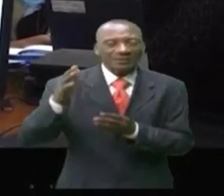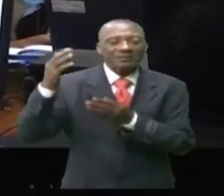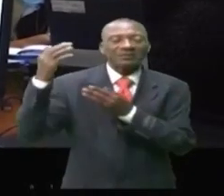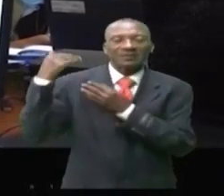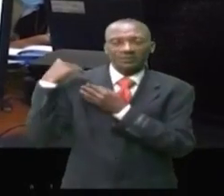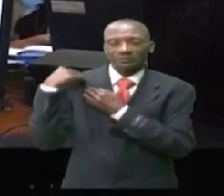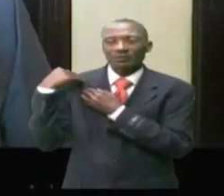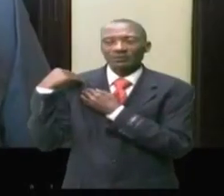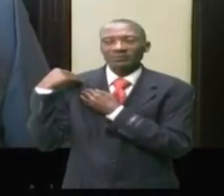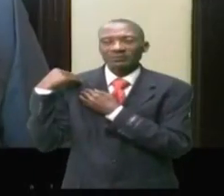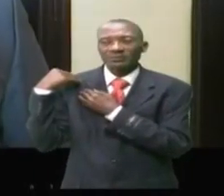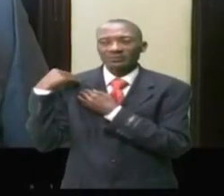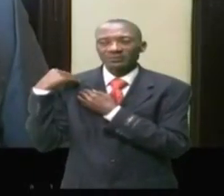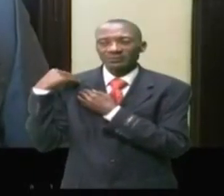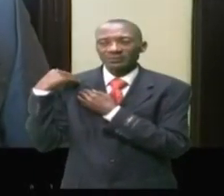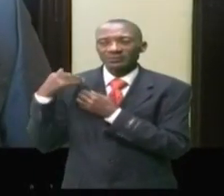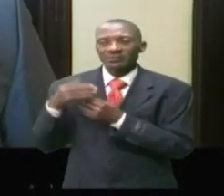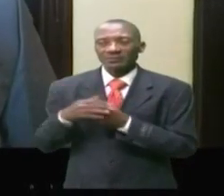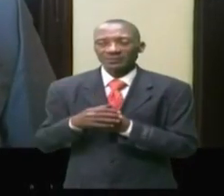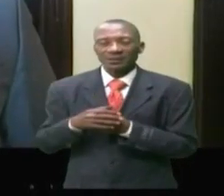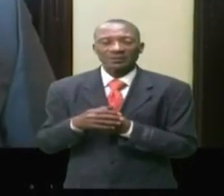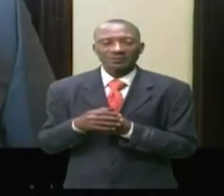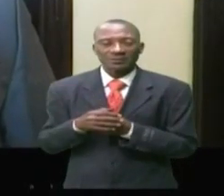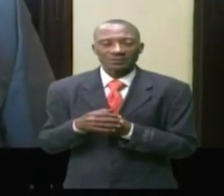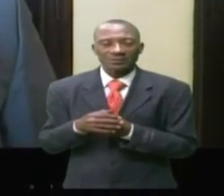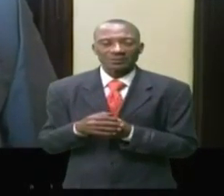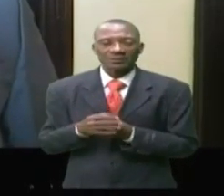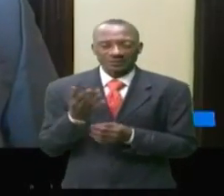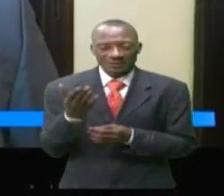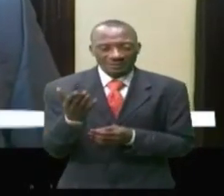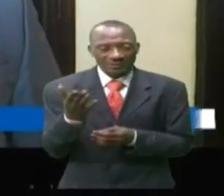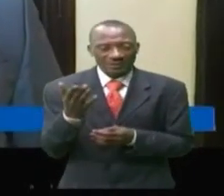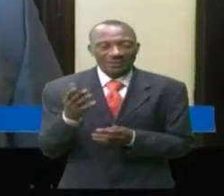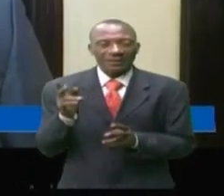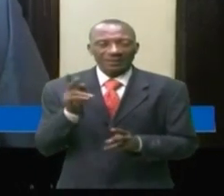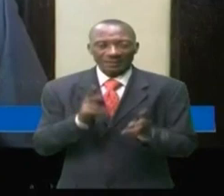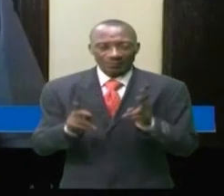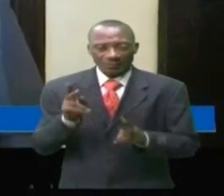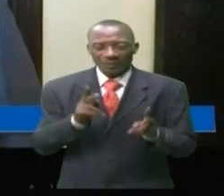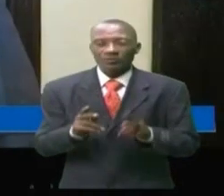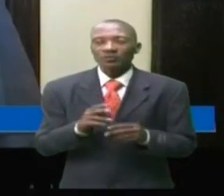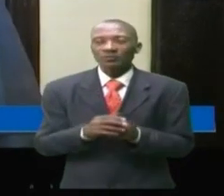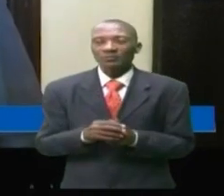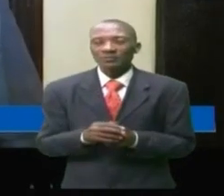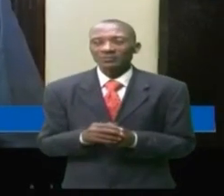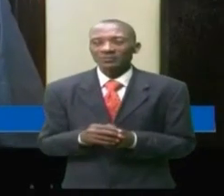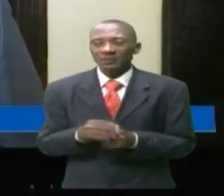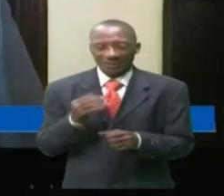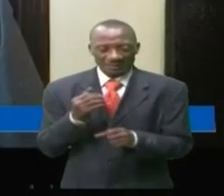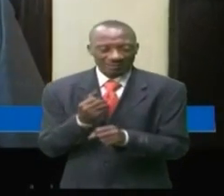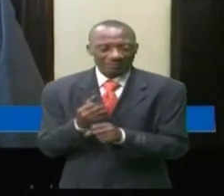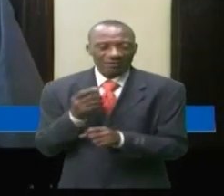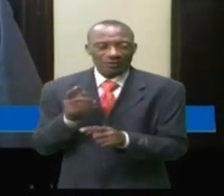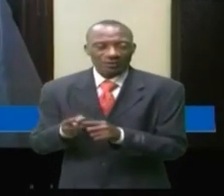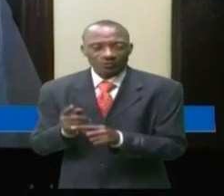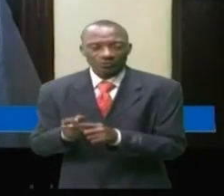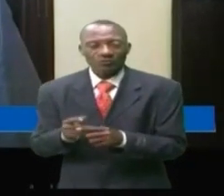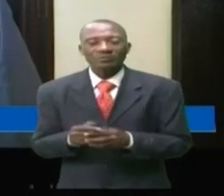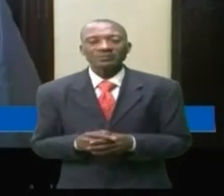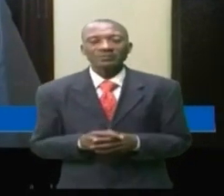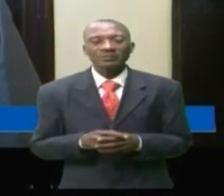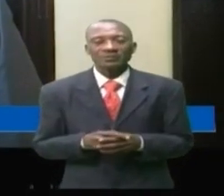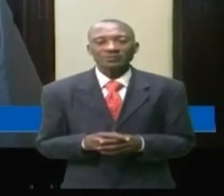il faut qu'on appelle nos populations à l'apaisement, à l'unité. Et nous allons croire que nous allons avoir un